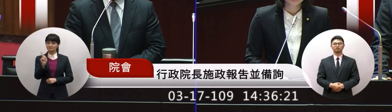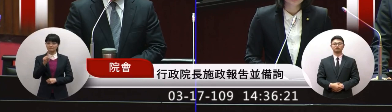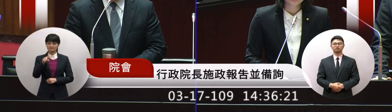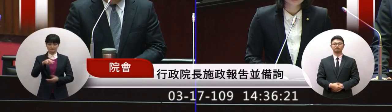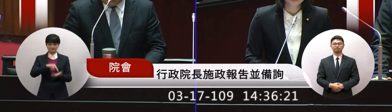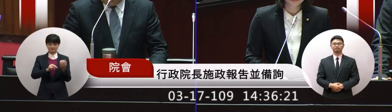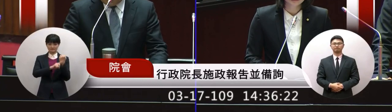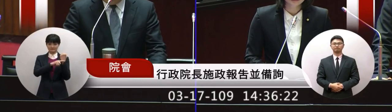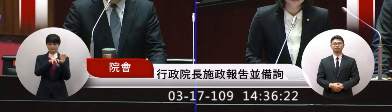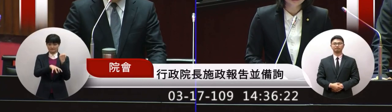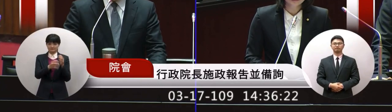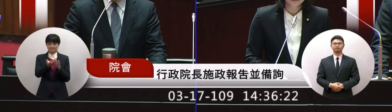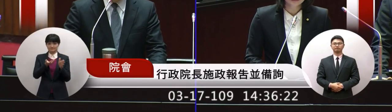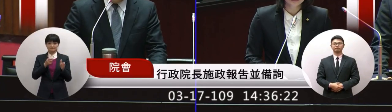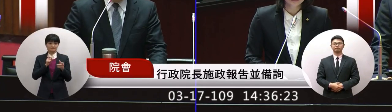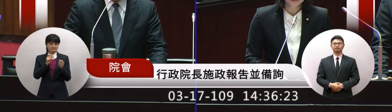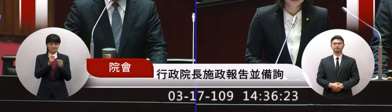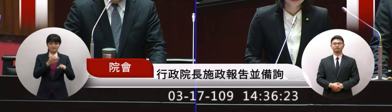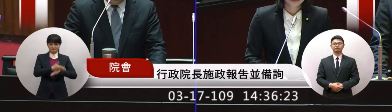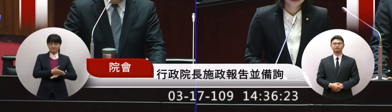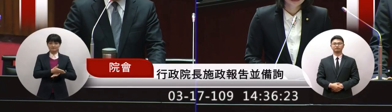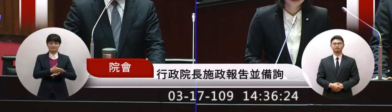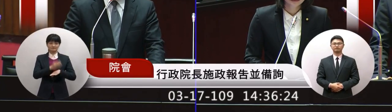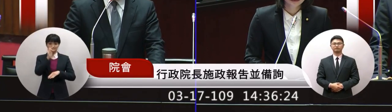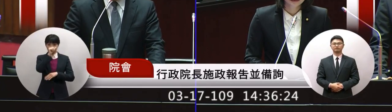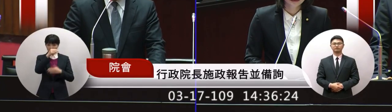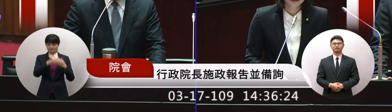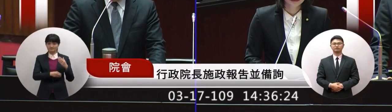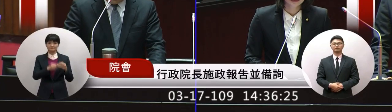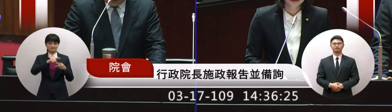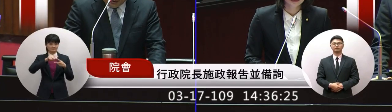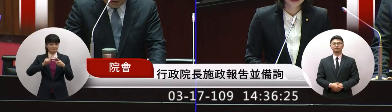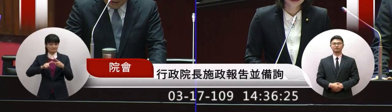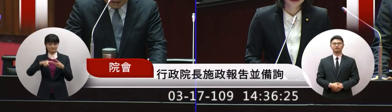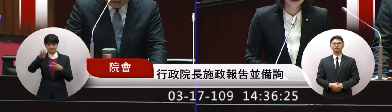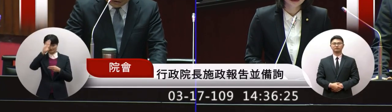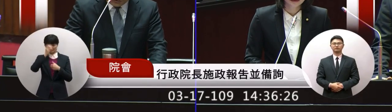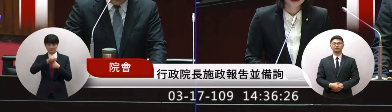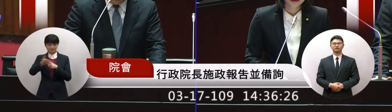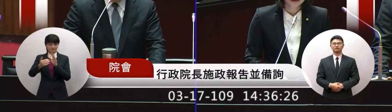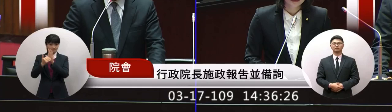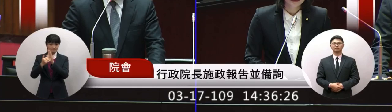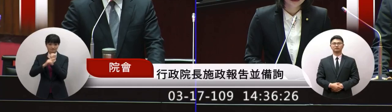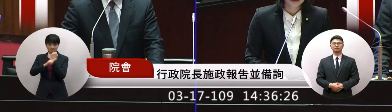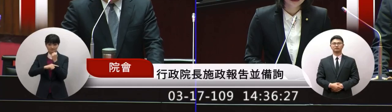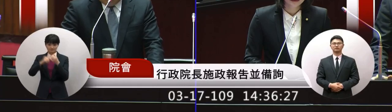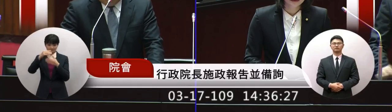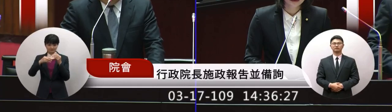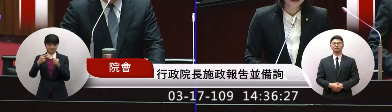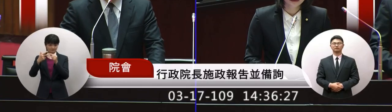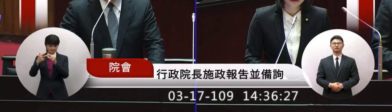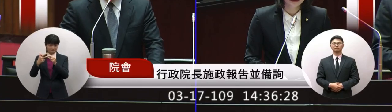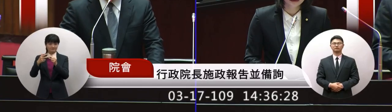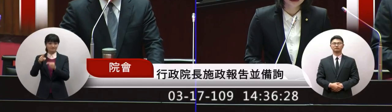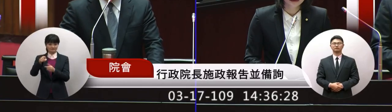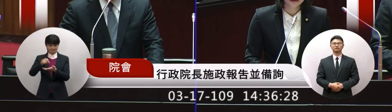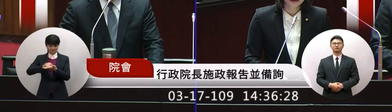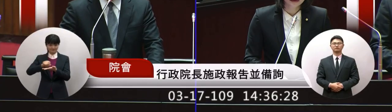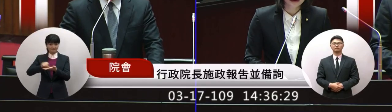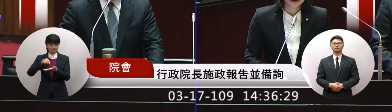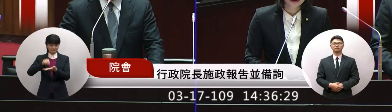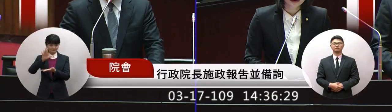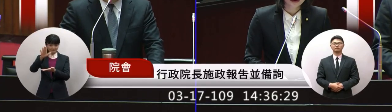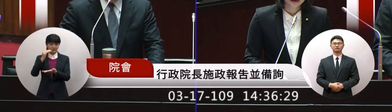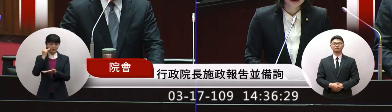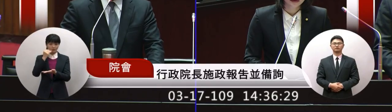例，而传染病防治法第七条也有明定，就是为了防疫之需要，我们可以做种